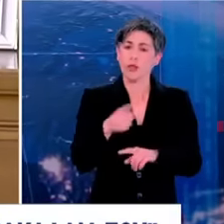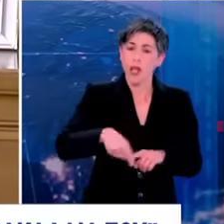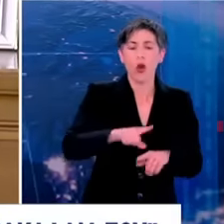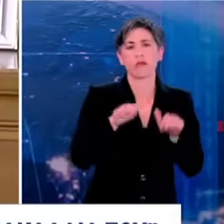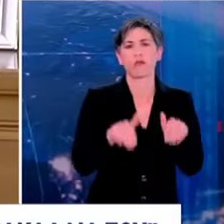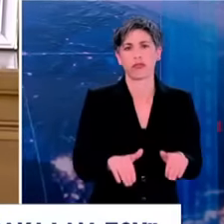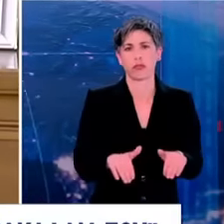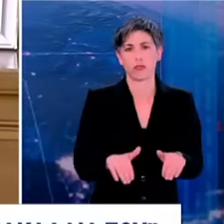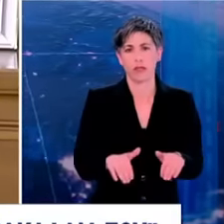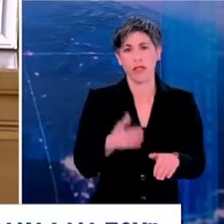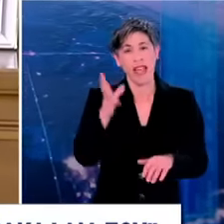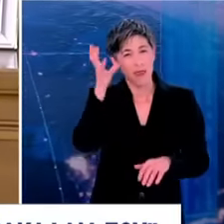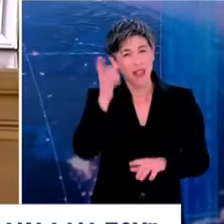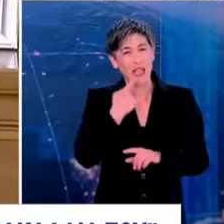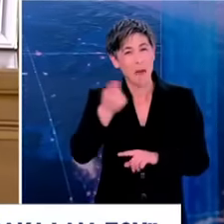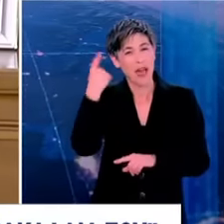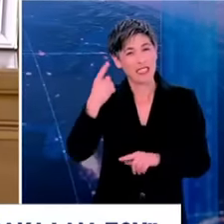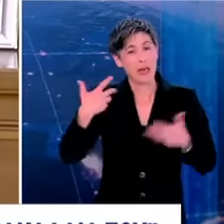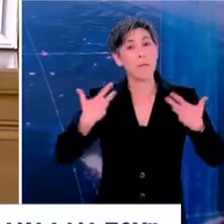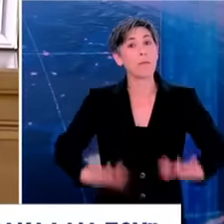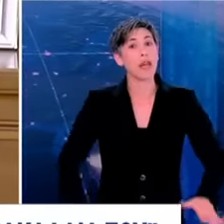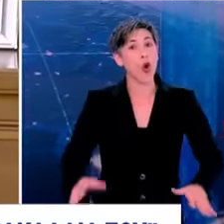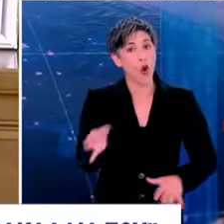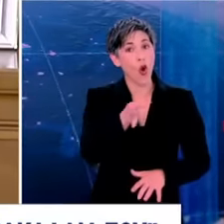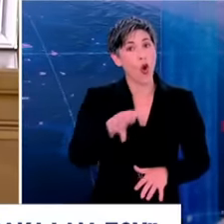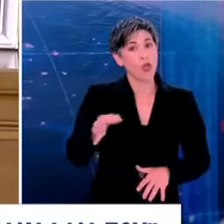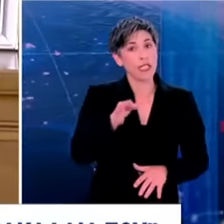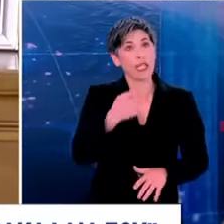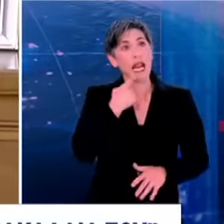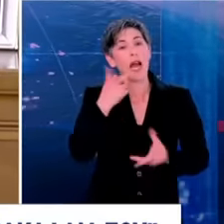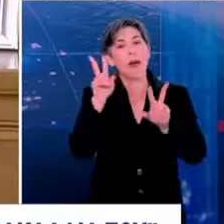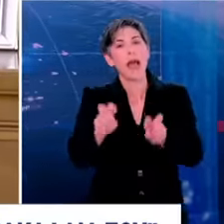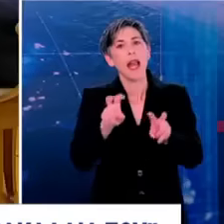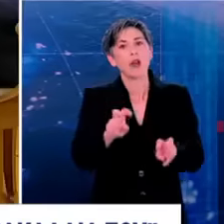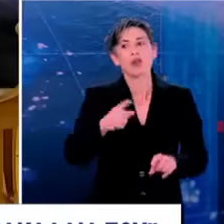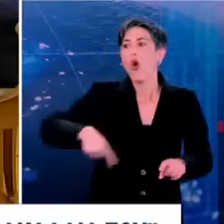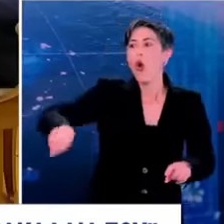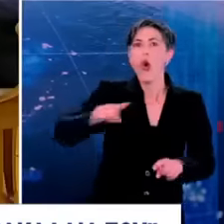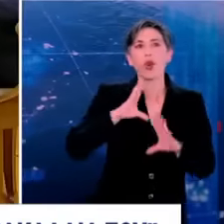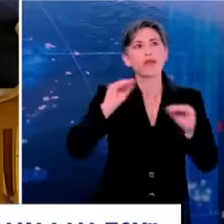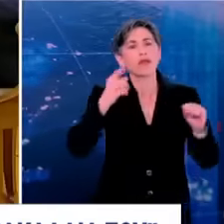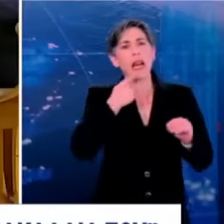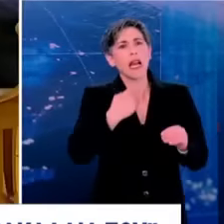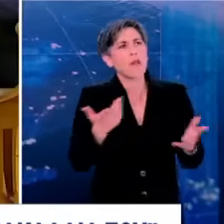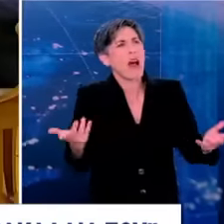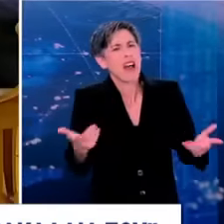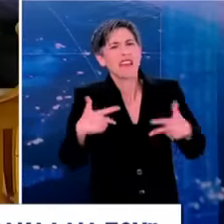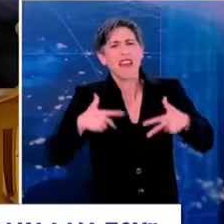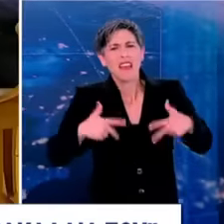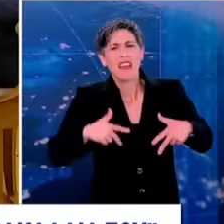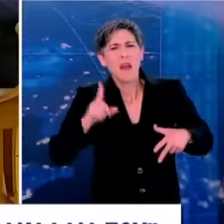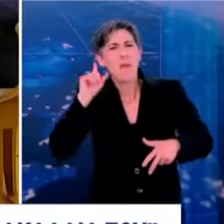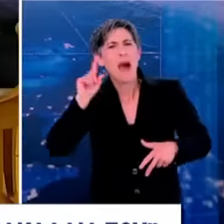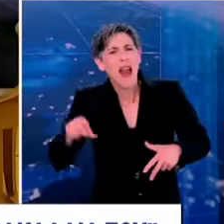πέρυσι είχαμε κάνει την ίδια συζήτηση για τους ελέγχους στη Μύκονο. Όλοι λέγανε, μα είναι δυνατόν να υπάρχει αυτό το αυθαίρετο παρακράτος. Και είπαμε